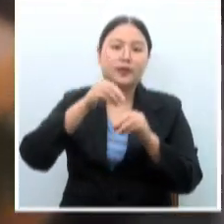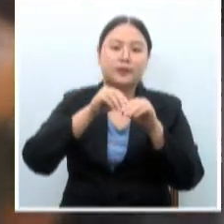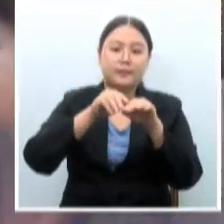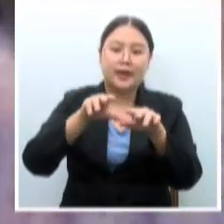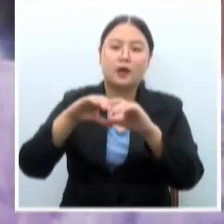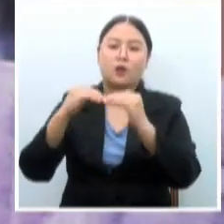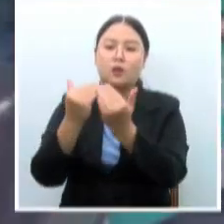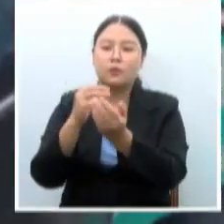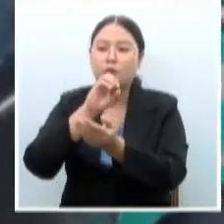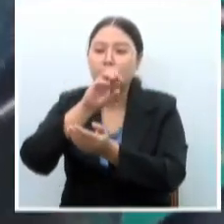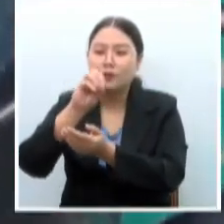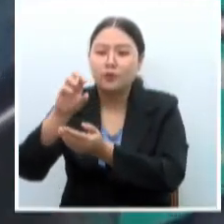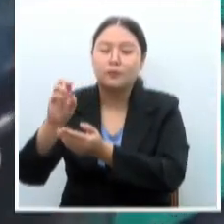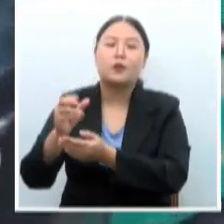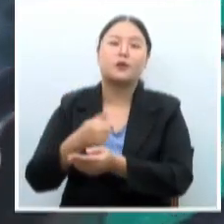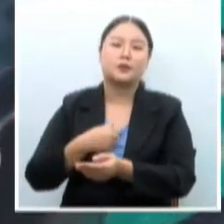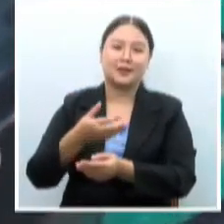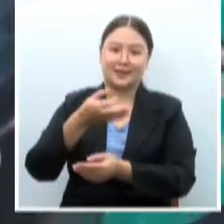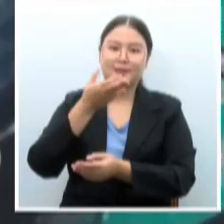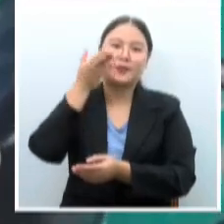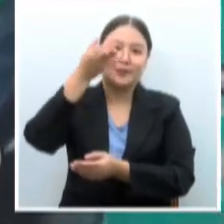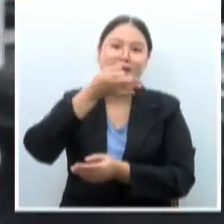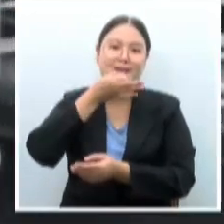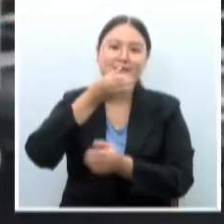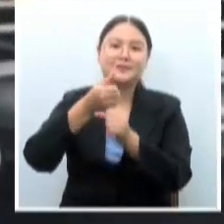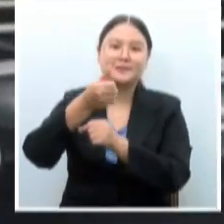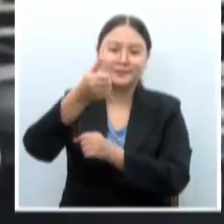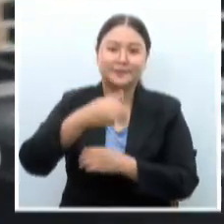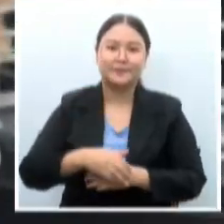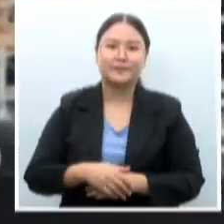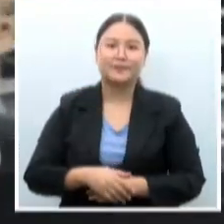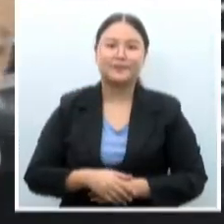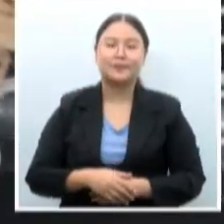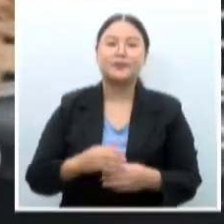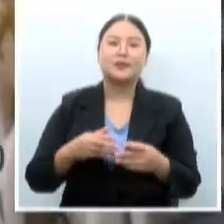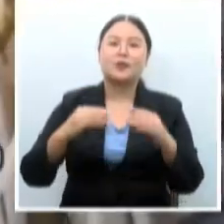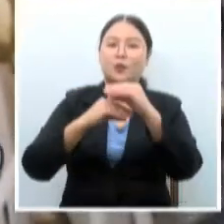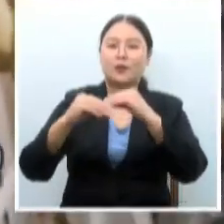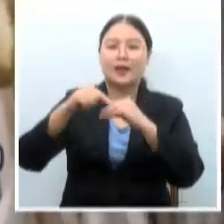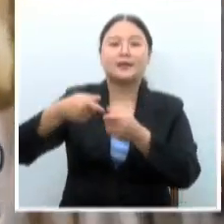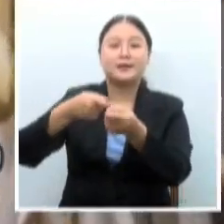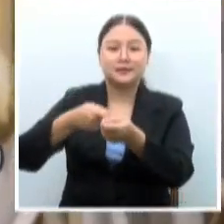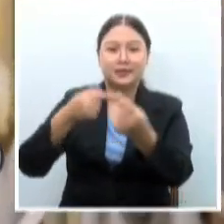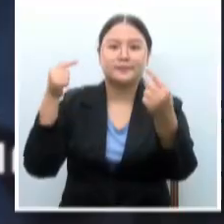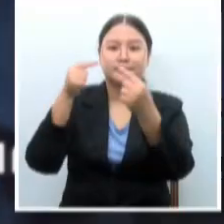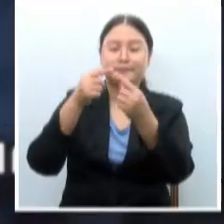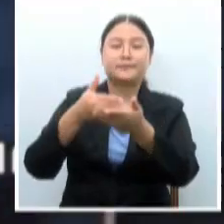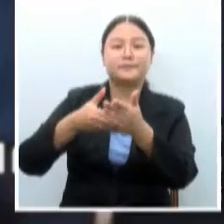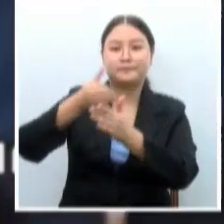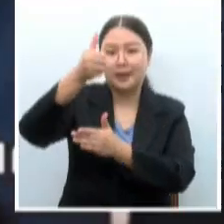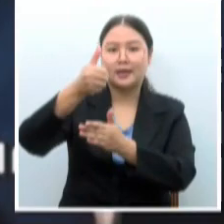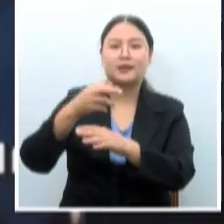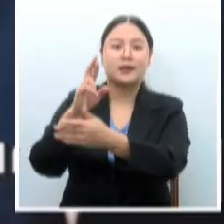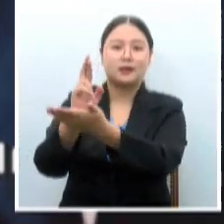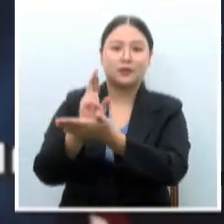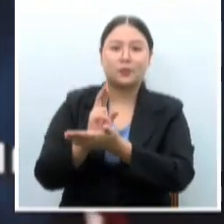ครัวทำให้โครงการเกษตรเพื่ออาหารกลางวันของโรงเรียนประสบความสำเร็จได้รับรางวัลพระราชทาน